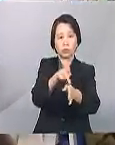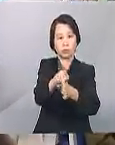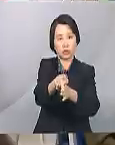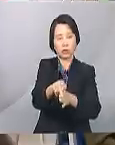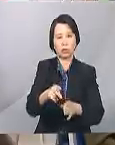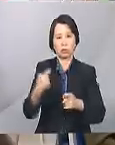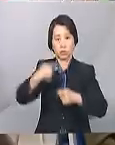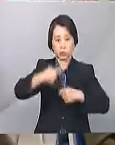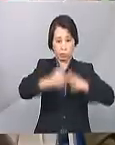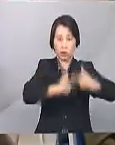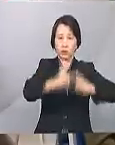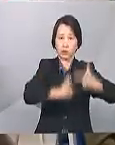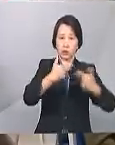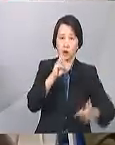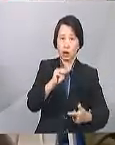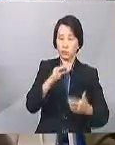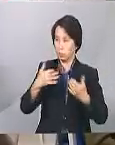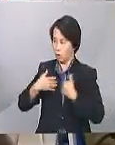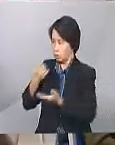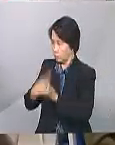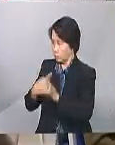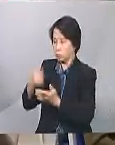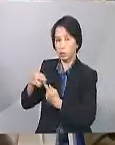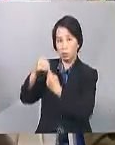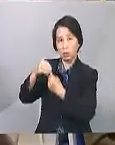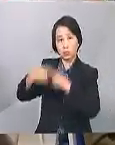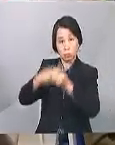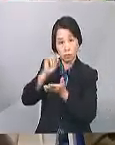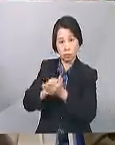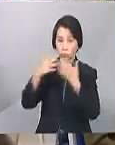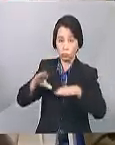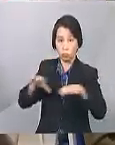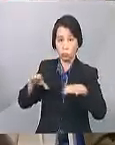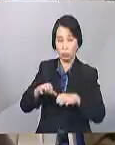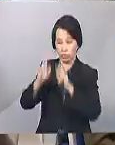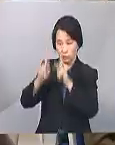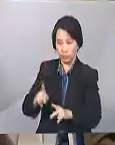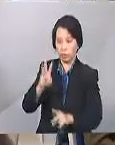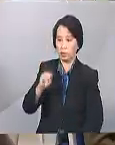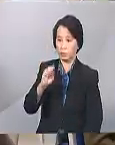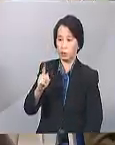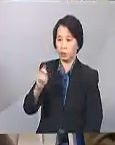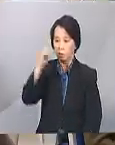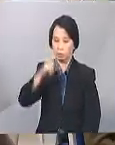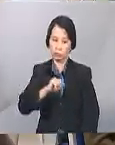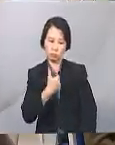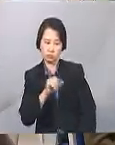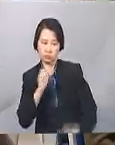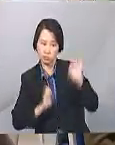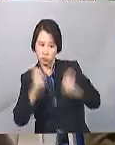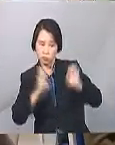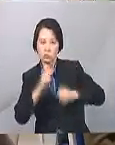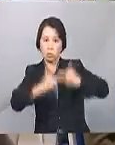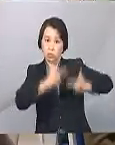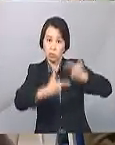Soalan berkaitan Liga M, adakah satu perbincangan khusus berhubung perkara ini telah dilakukan oleh pihak MKN untuk menilai sama ada Liga